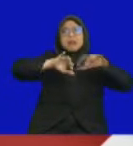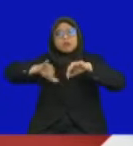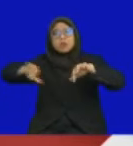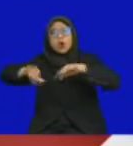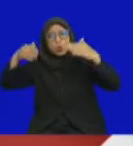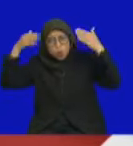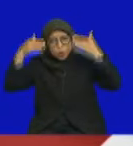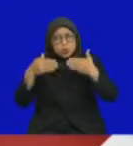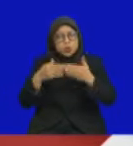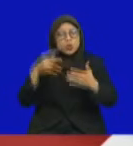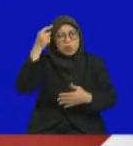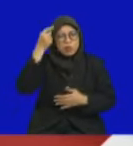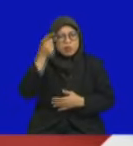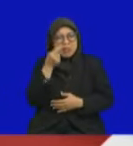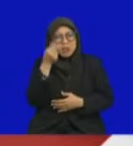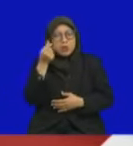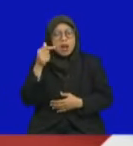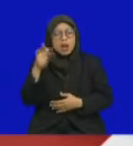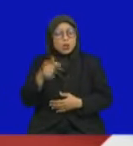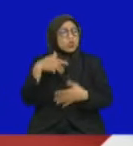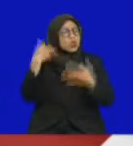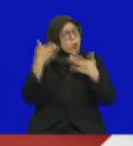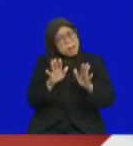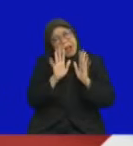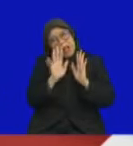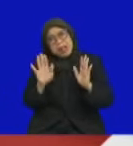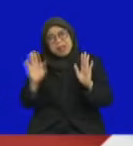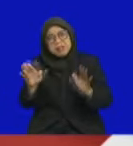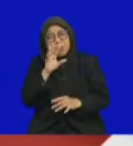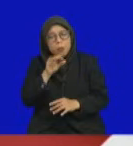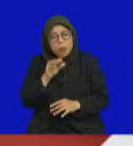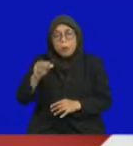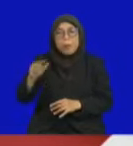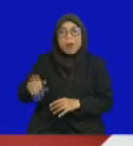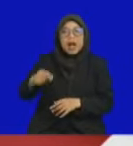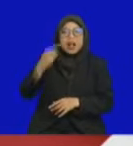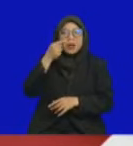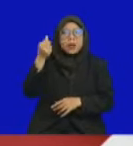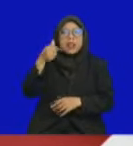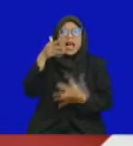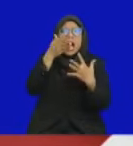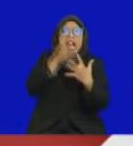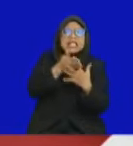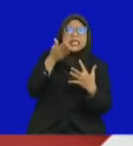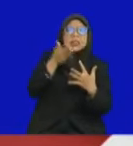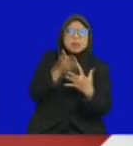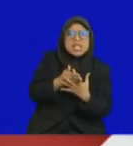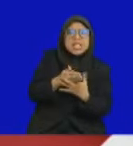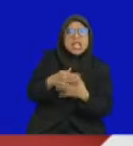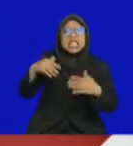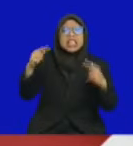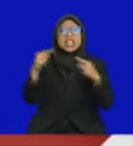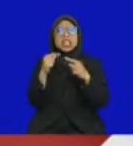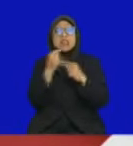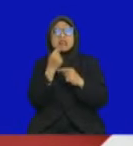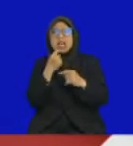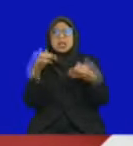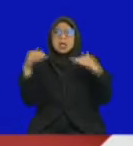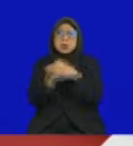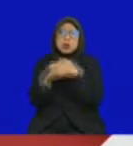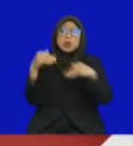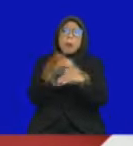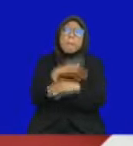Madura berkali-kali kemudian kita mengatakan bahwa Madura ini yang pertama bahwa aksesibilitas yang terkait dengan transportasi itu kan masih sangat